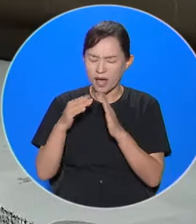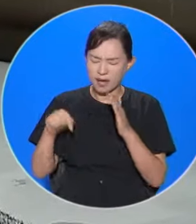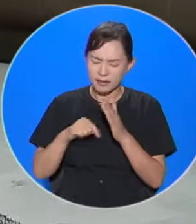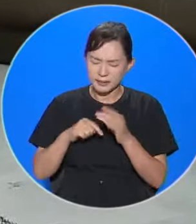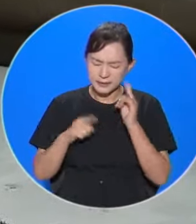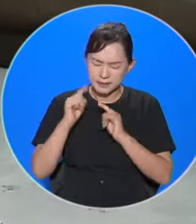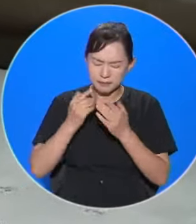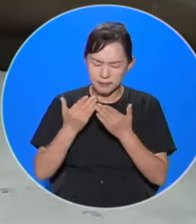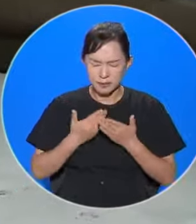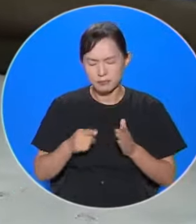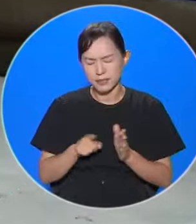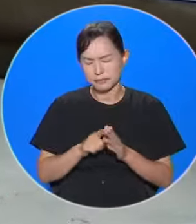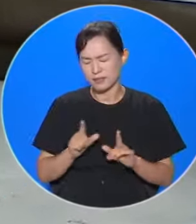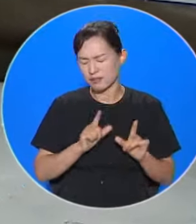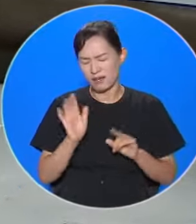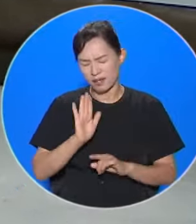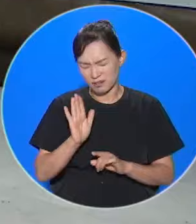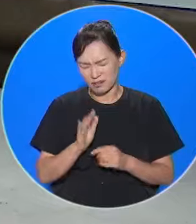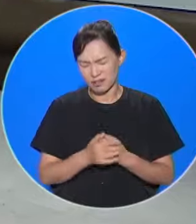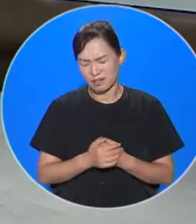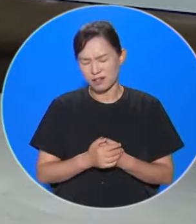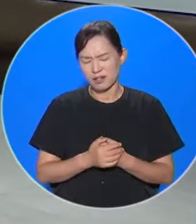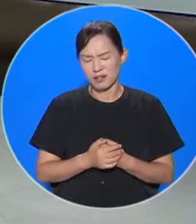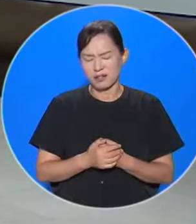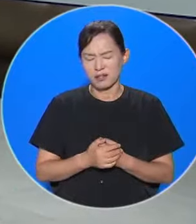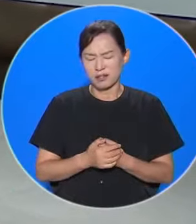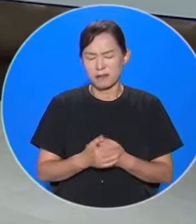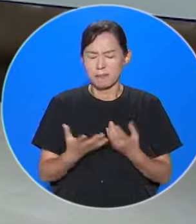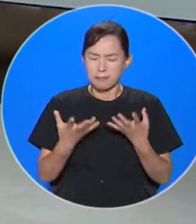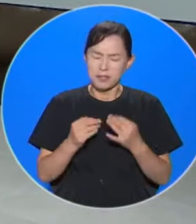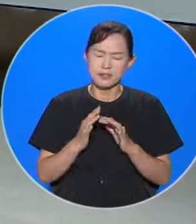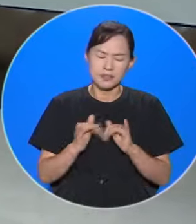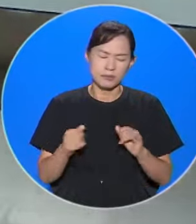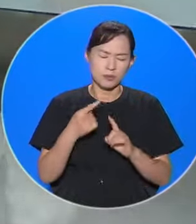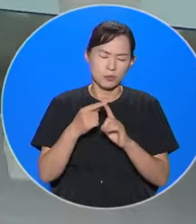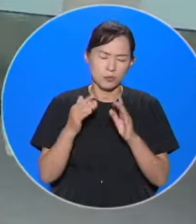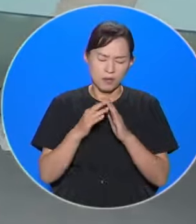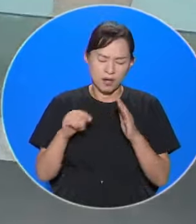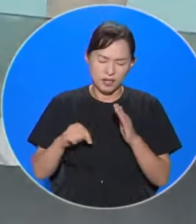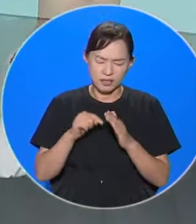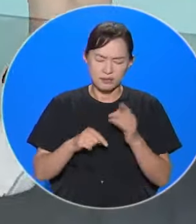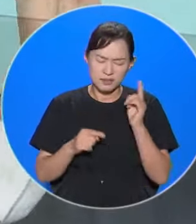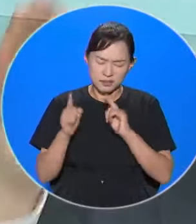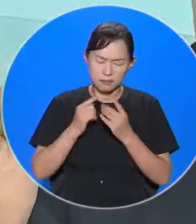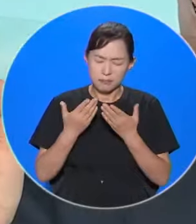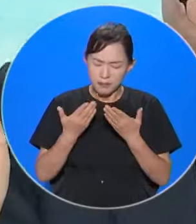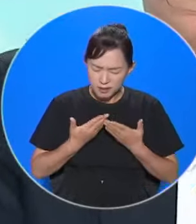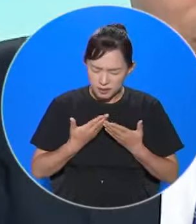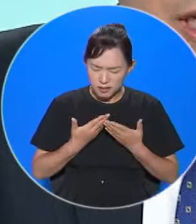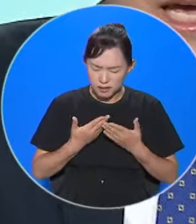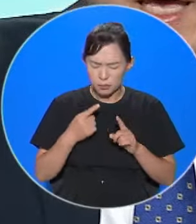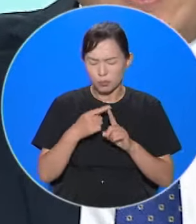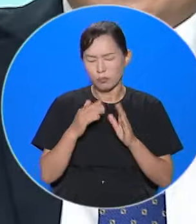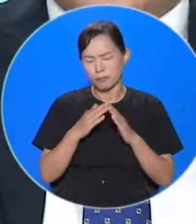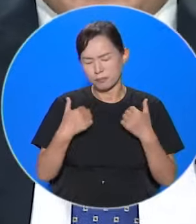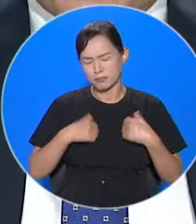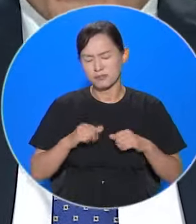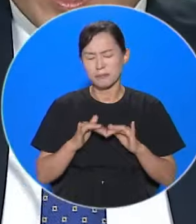믿음 생활하지 않는다고 합니다. 하나님 많은 사람들이 교회에서 상처받은 것 때문에 교회 나가지 않는 분들이 많습니다.